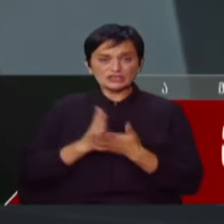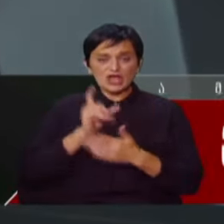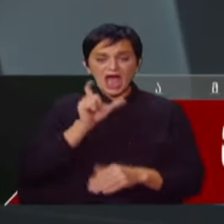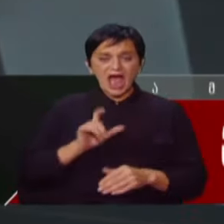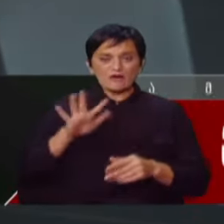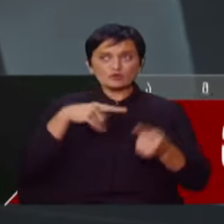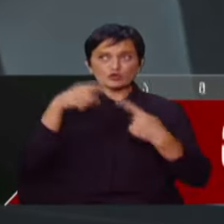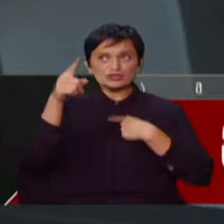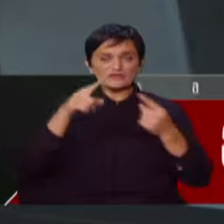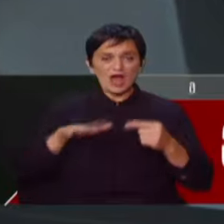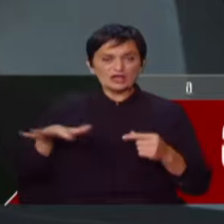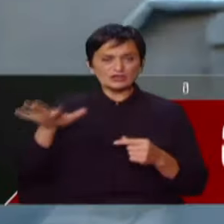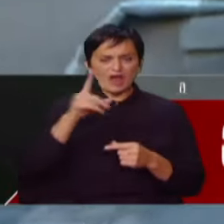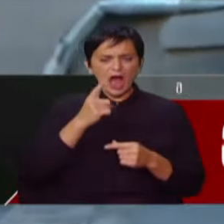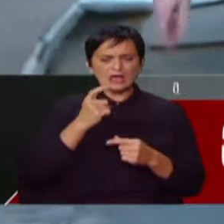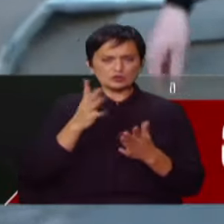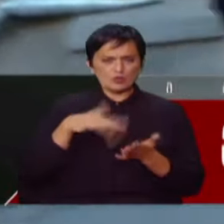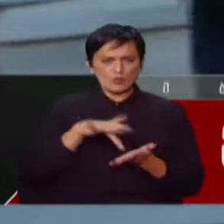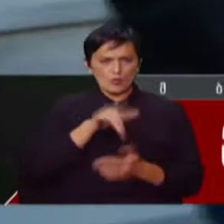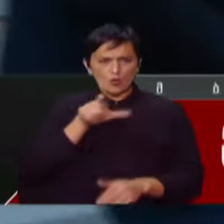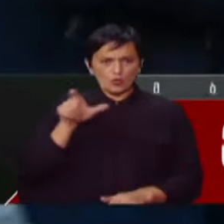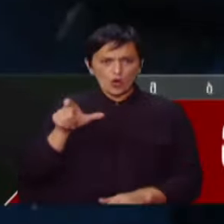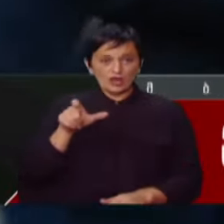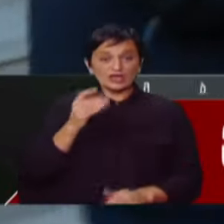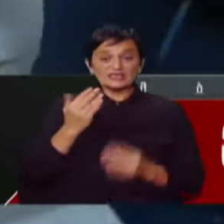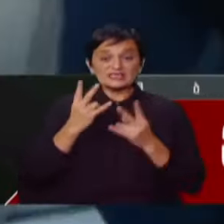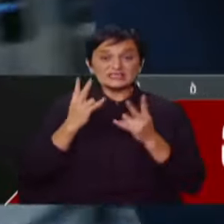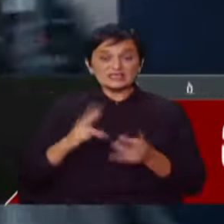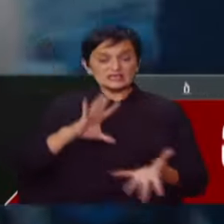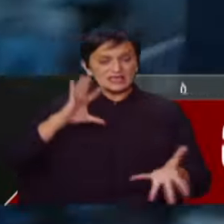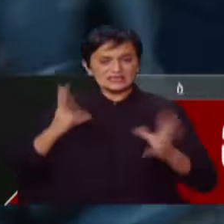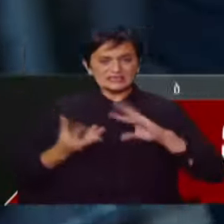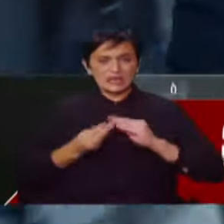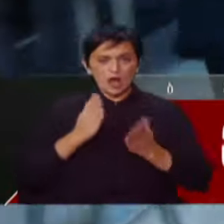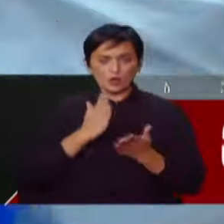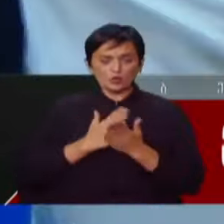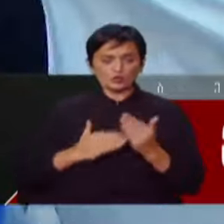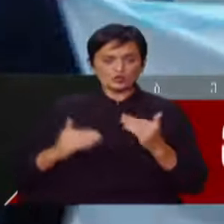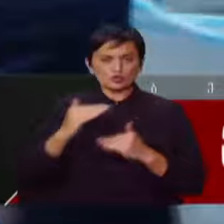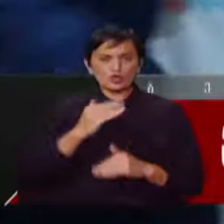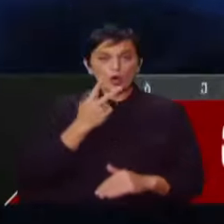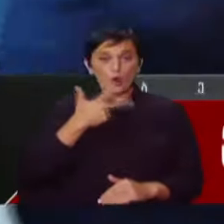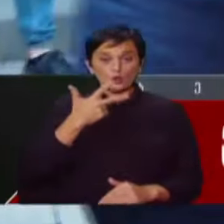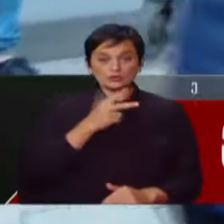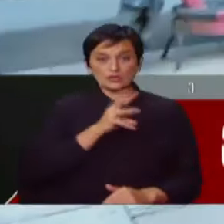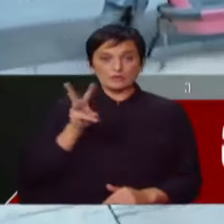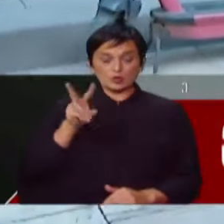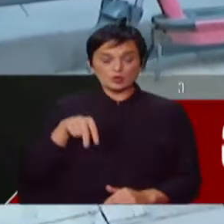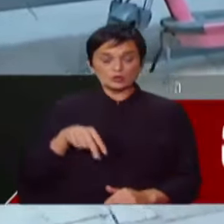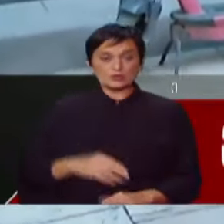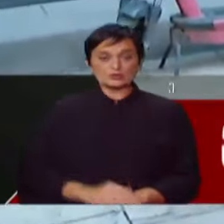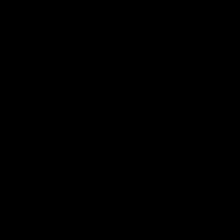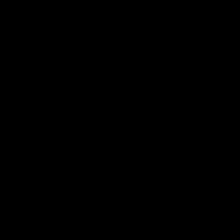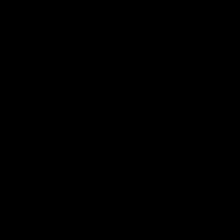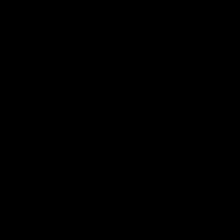ევროპის სხვადასხვა ქვეყნის ასეულობით მოქალაქე, რომელთა ზიანის საერთო ოდენობა აღემატება 30 მილიონ ლარს.